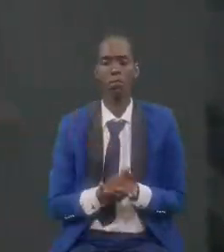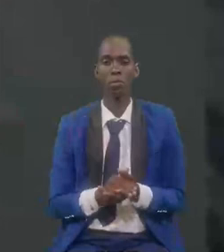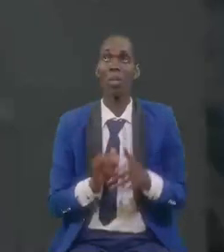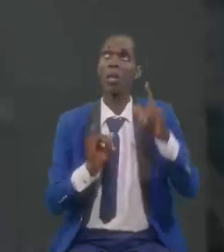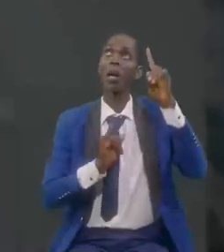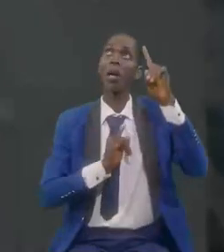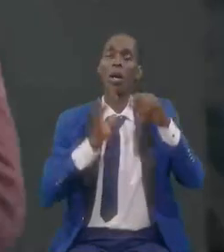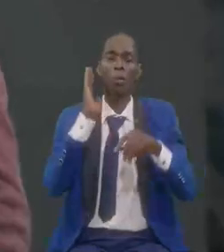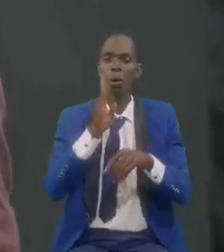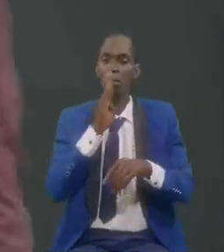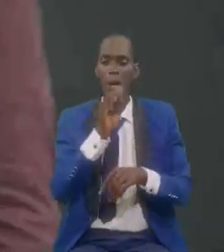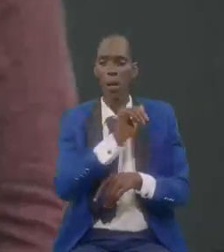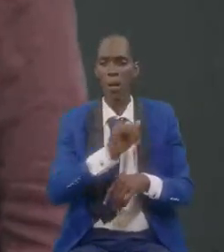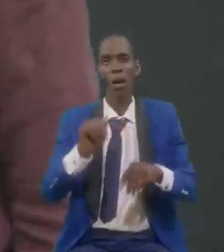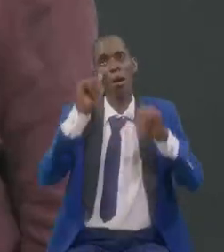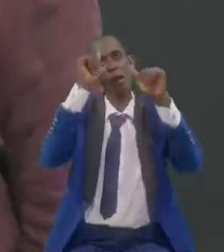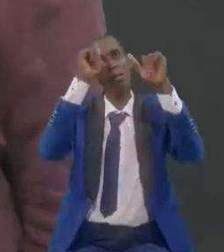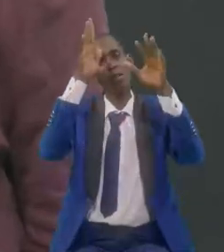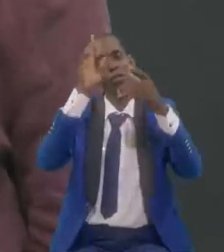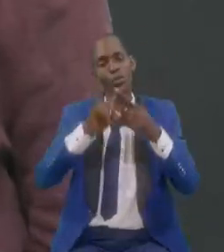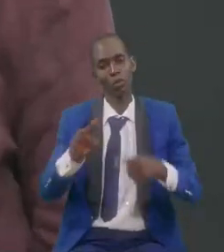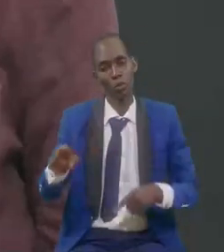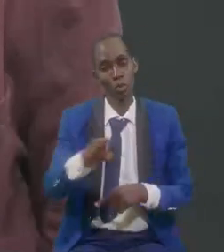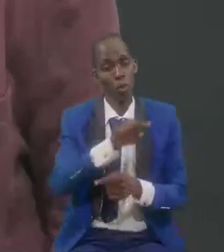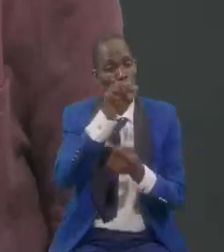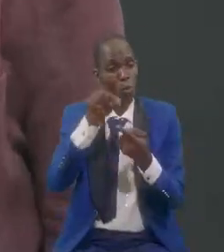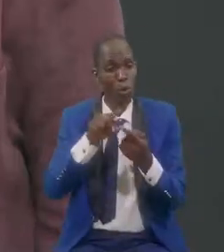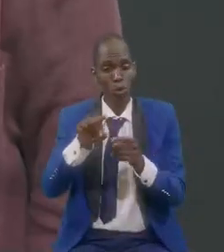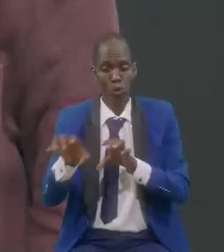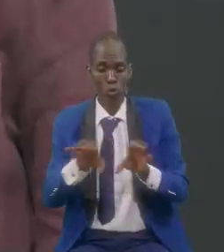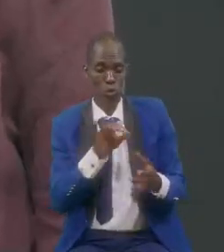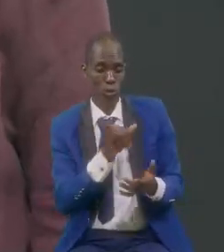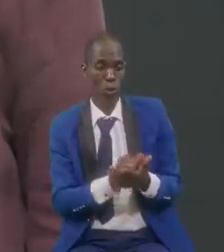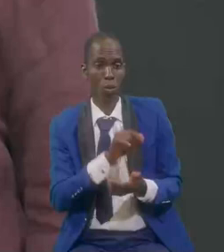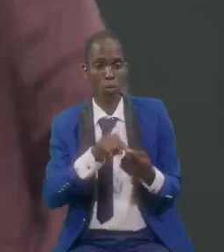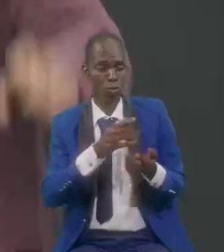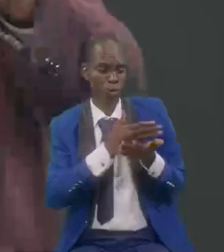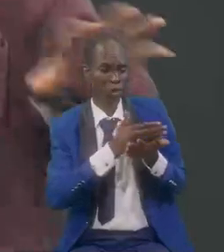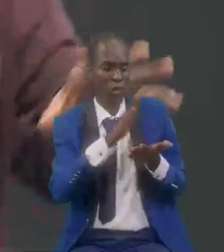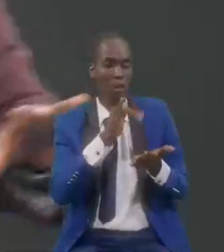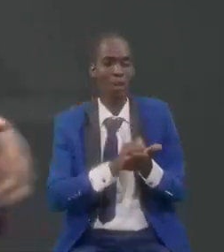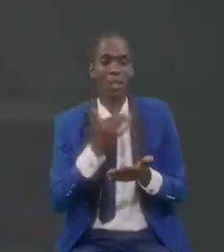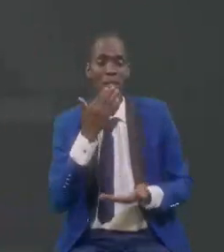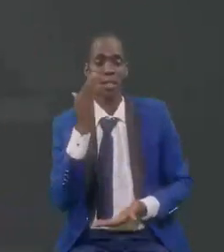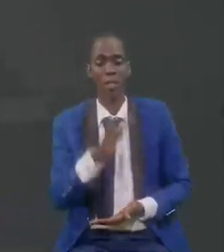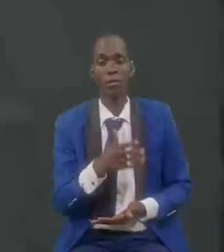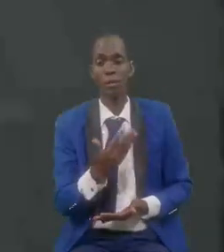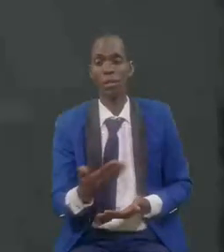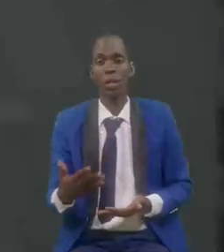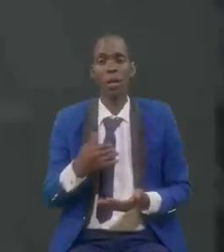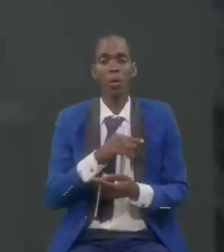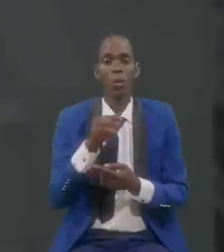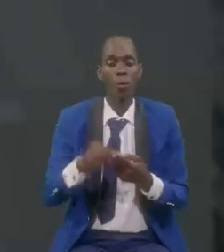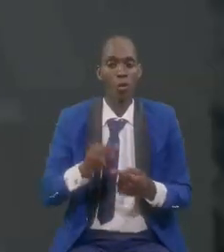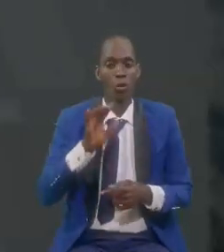un père. Si vous le faites, lorsque vous rejetez ces mauvaises choses,